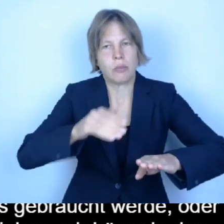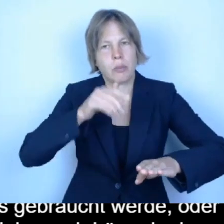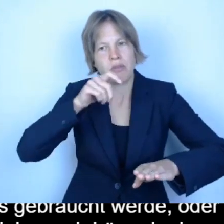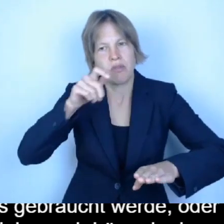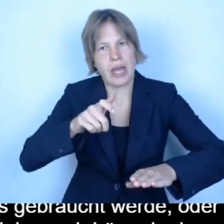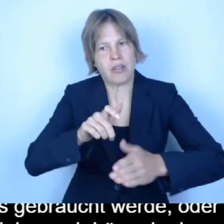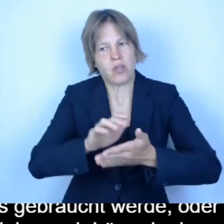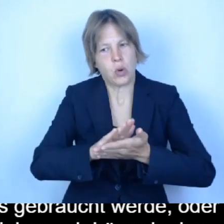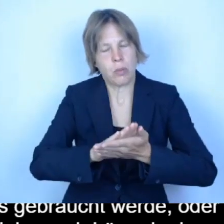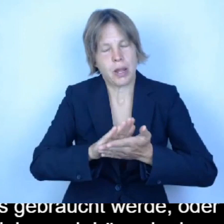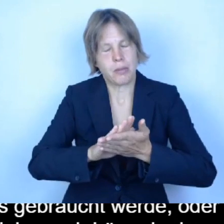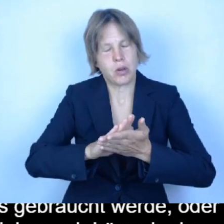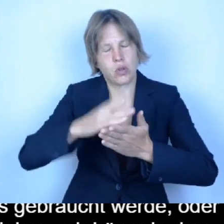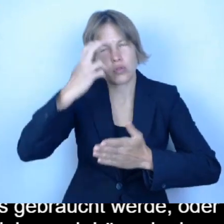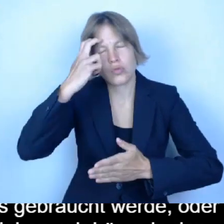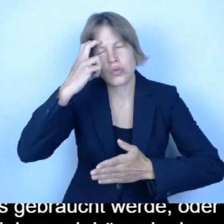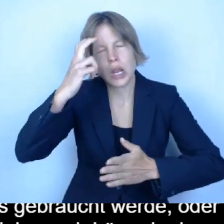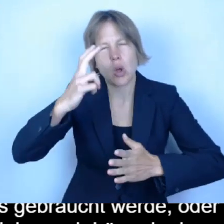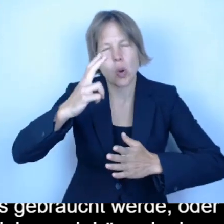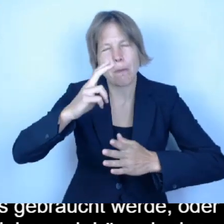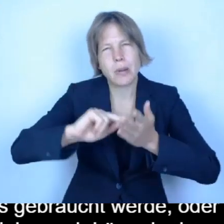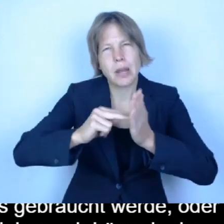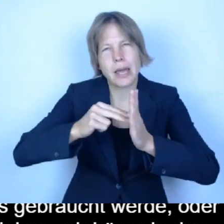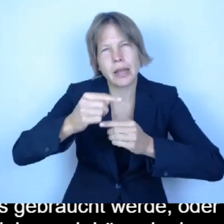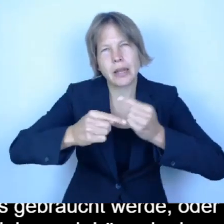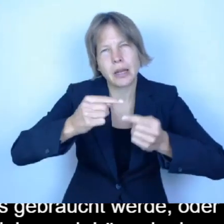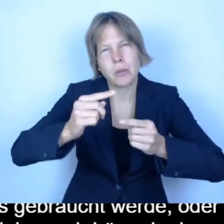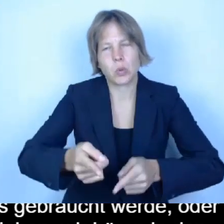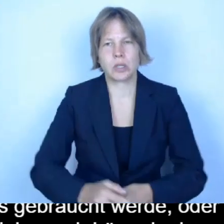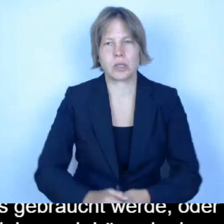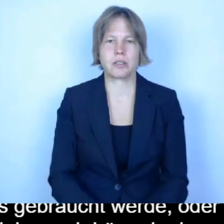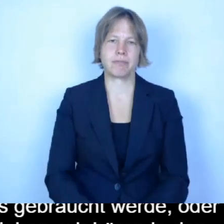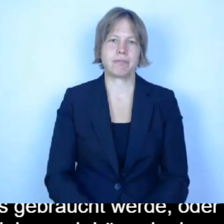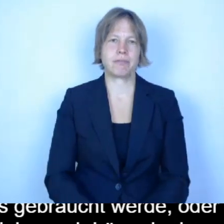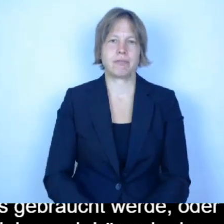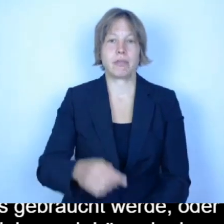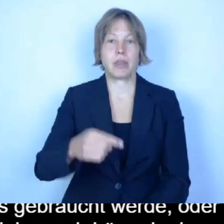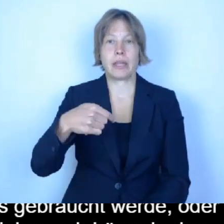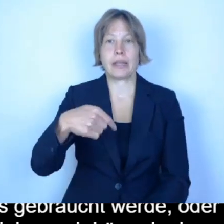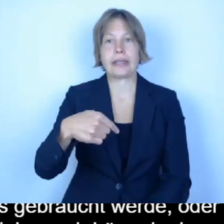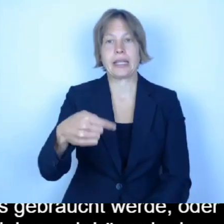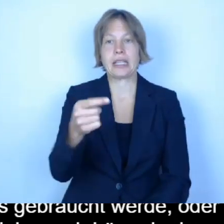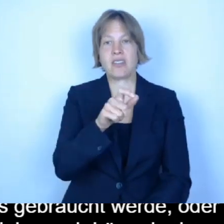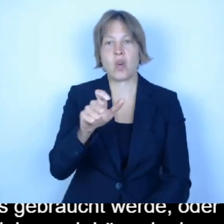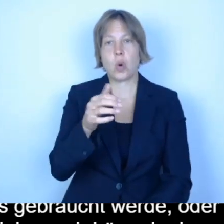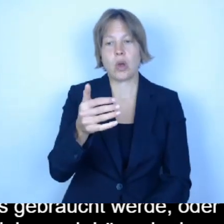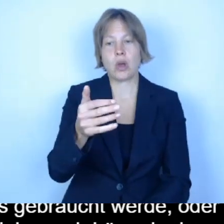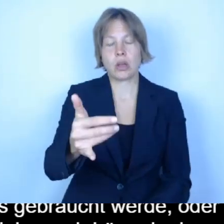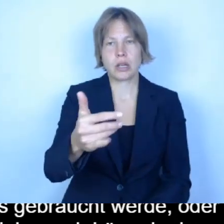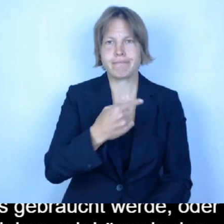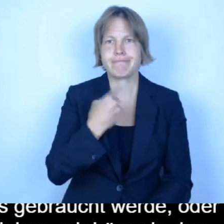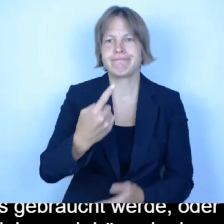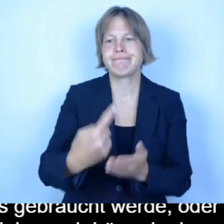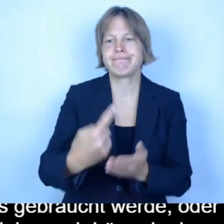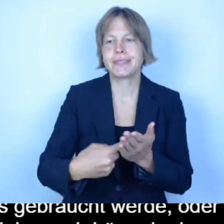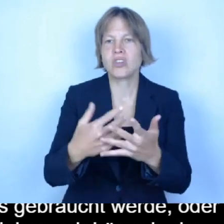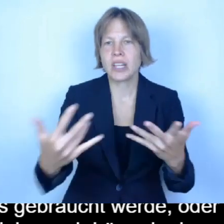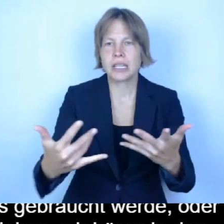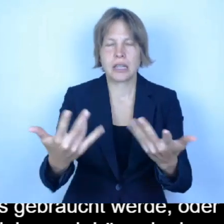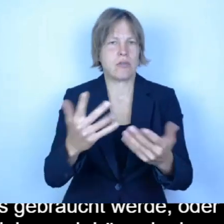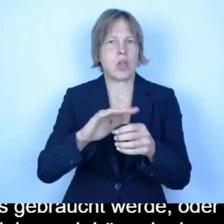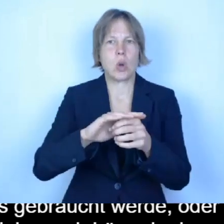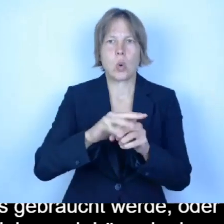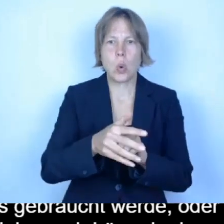der Herausforderungen wird jetzt sein in den nächsten Wochen, wie wir aber mit den Folgen von Corona umgehen, und zwar für den Folgen auch